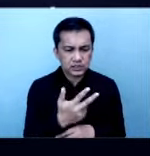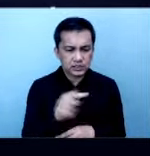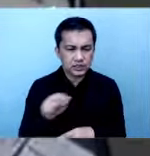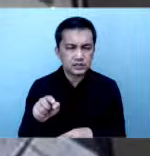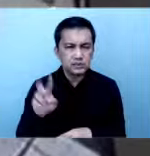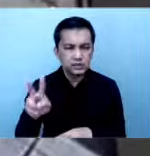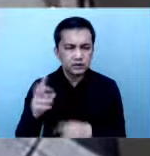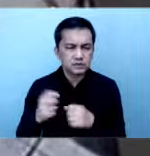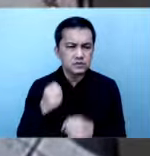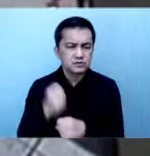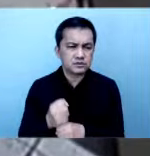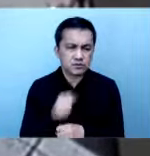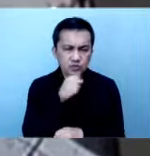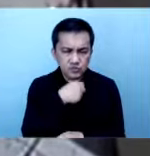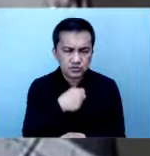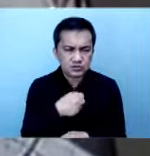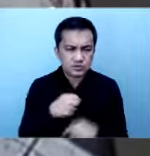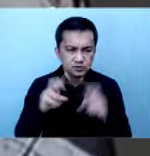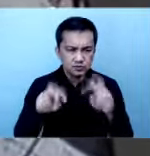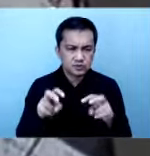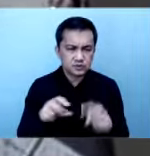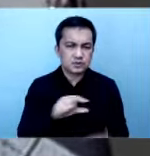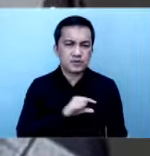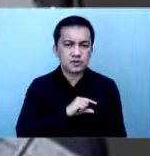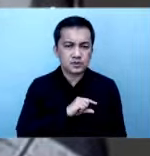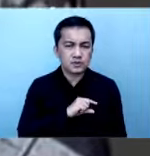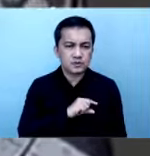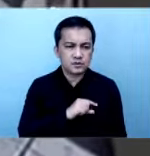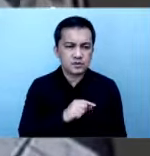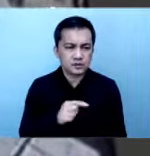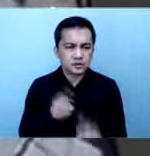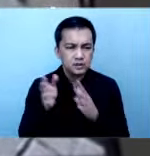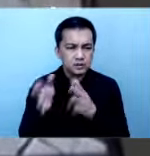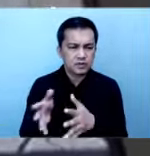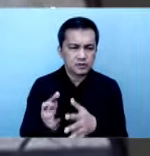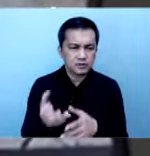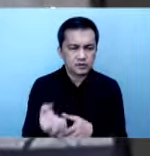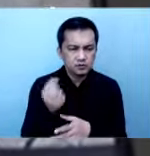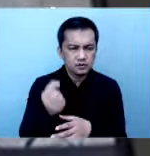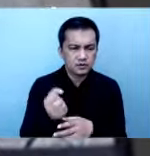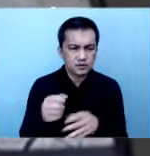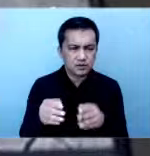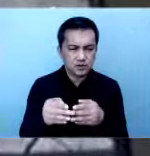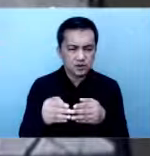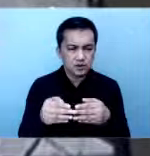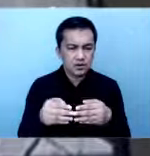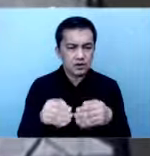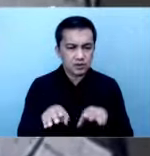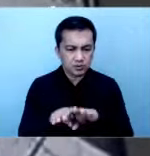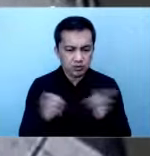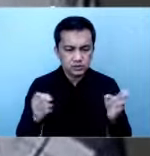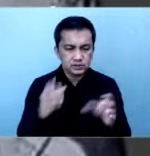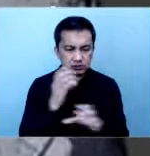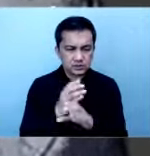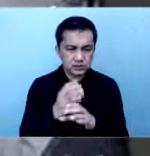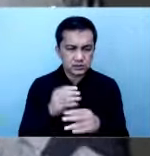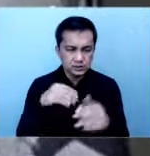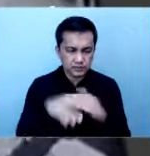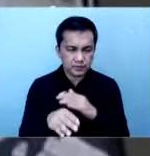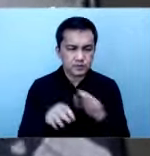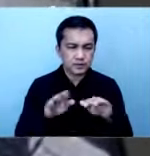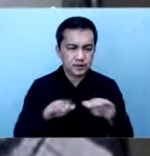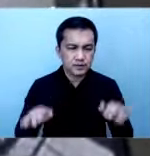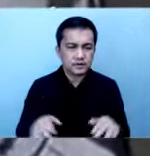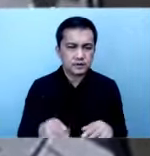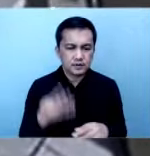gulang. Base sa imbestigasyon ng mga pulis, napabayaan raw ng may-ari ng nabukas ang kotse kahit nakapasok ang mga bata. 4 na oras